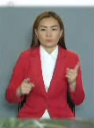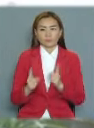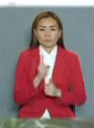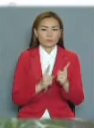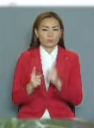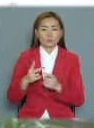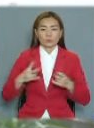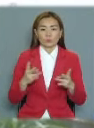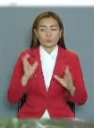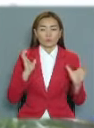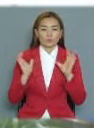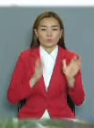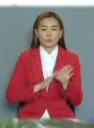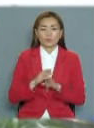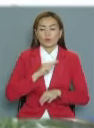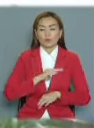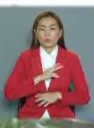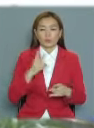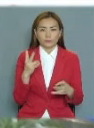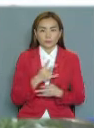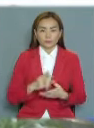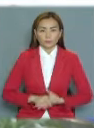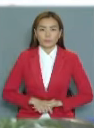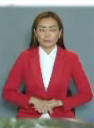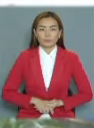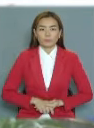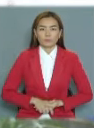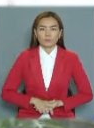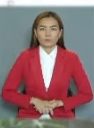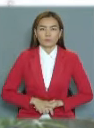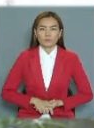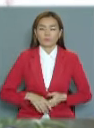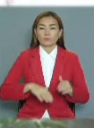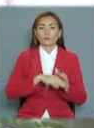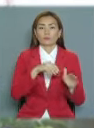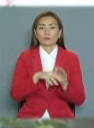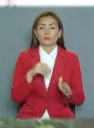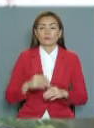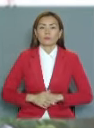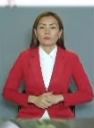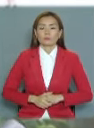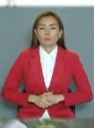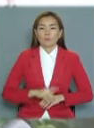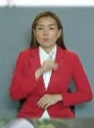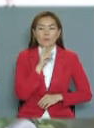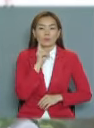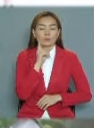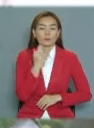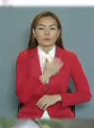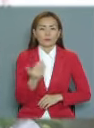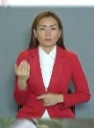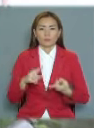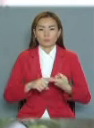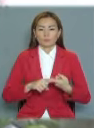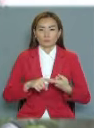Демократиялық институттар толыққанды жұмыс істеу керек. Сонымен қатар бұл сайлау мен әсіресе ойлаймын жастардың болашағымен көп байланысты